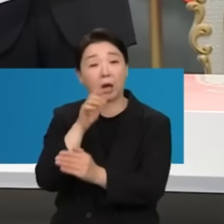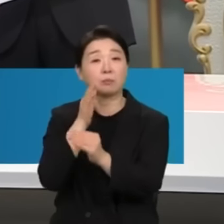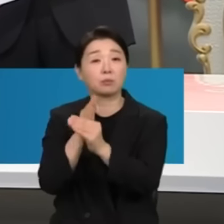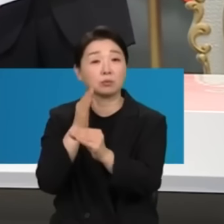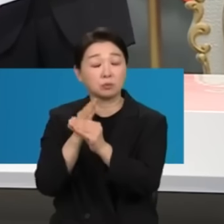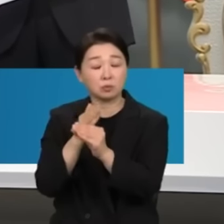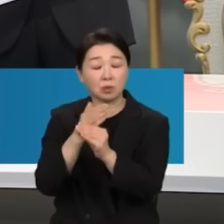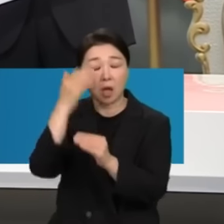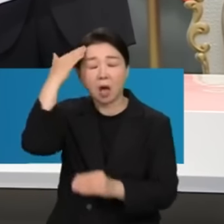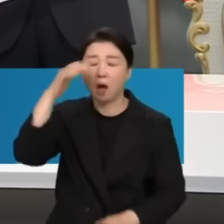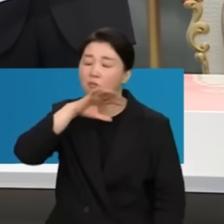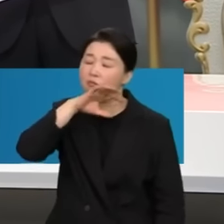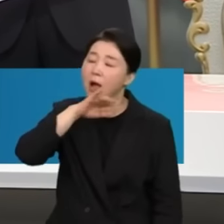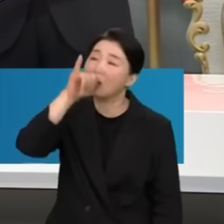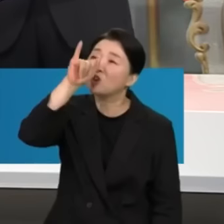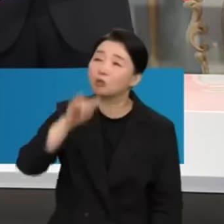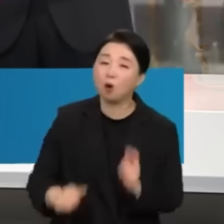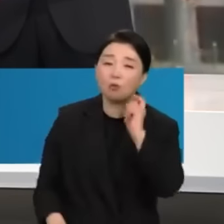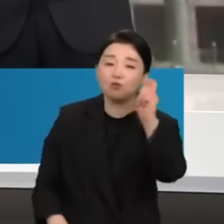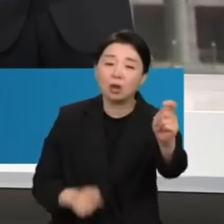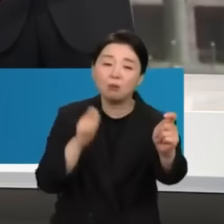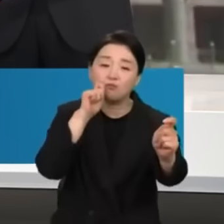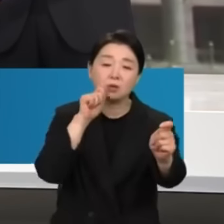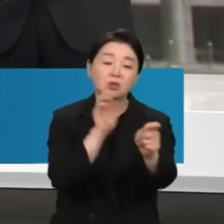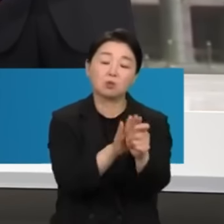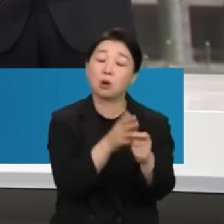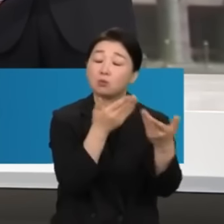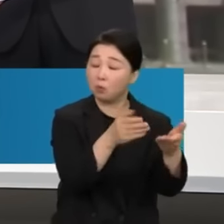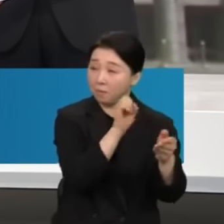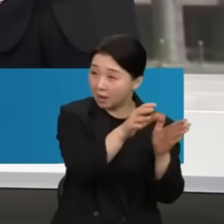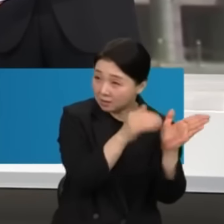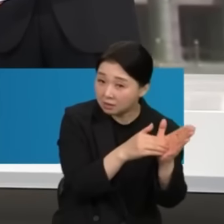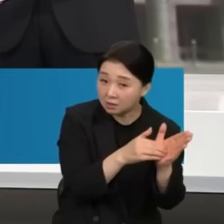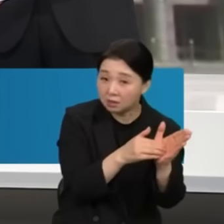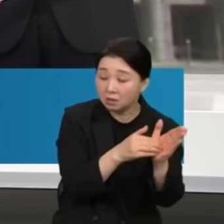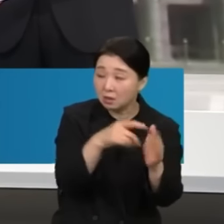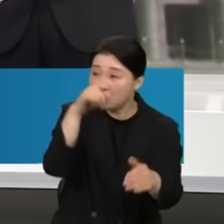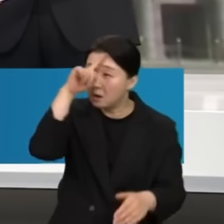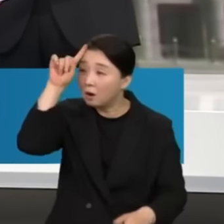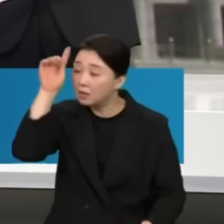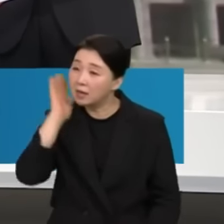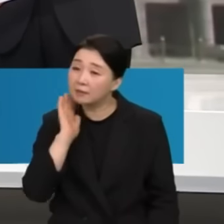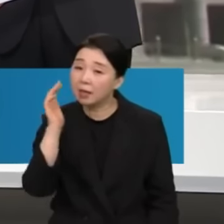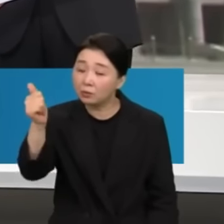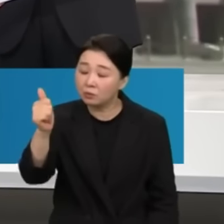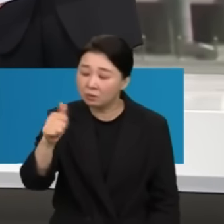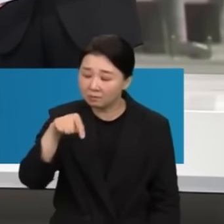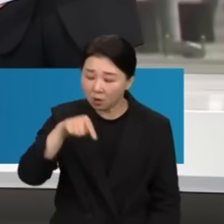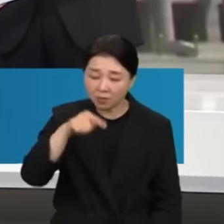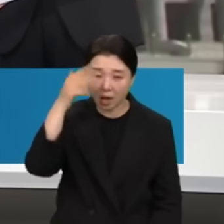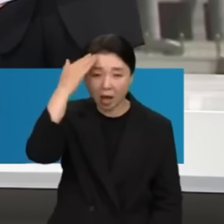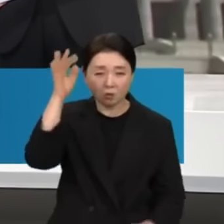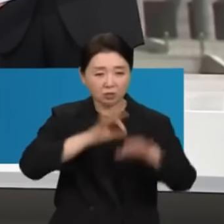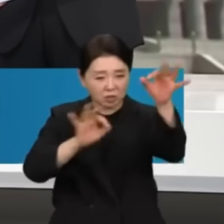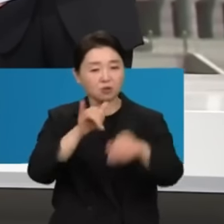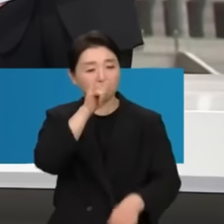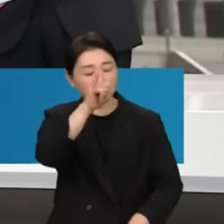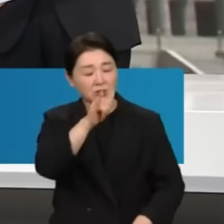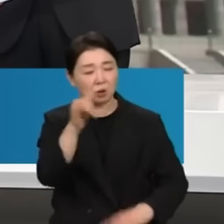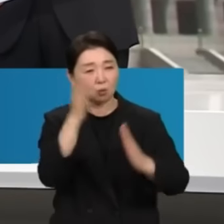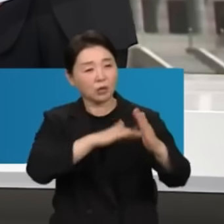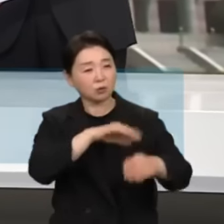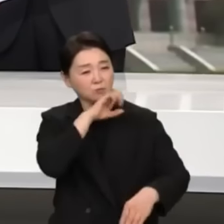강하게 항의하며 우크라이나의 무기 지원을 검토하겠다고 나서자 푸틴 대통령은 아주 큰 실수가 될 거라며